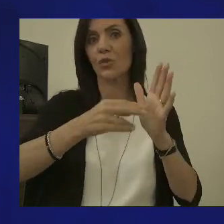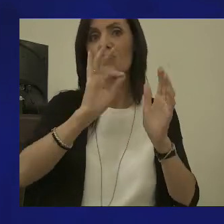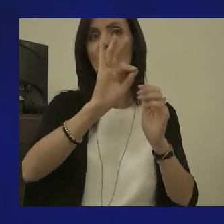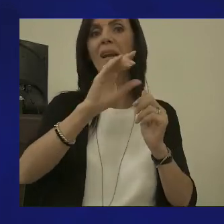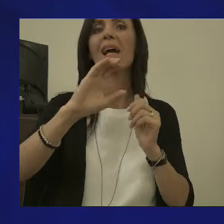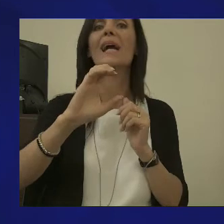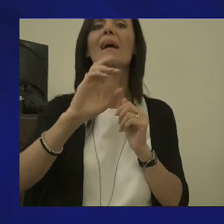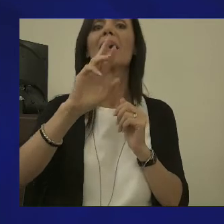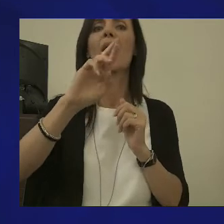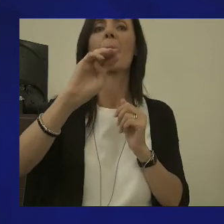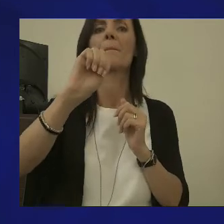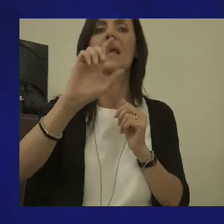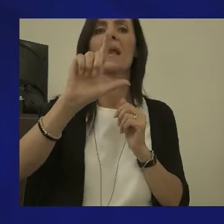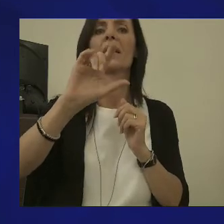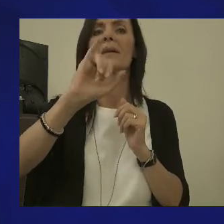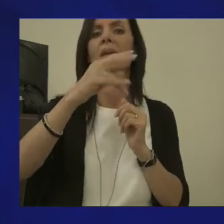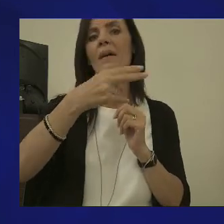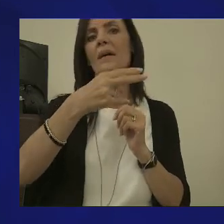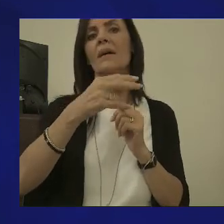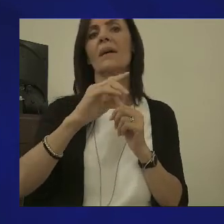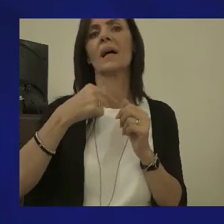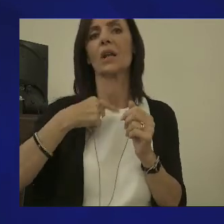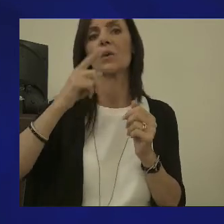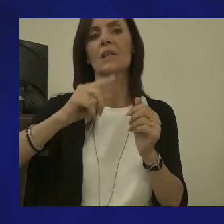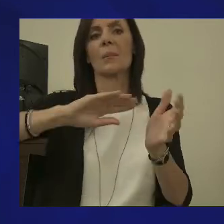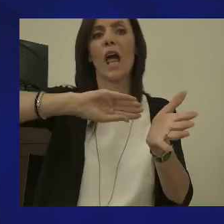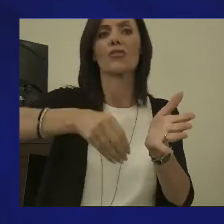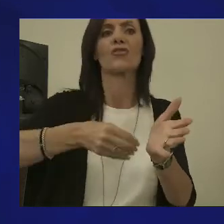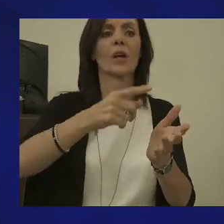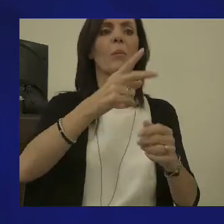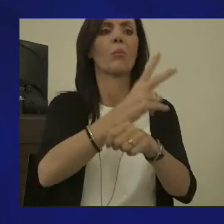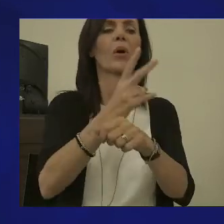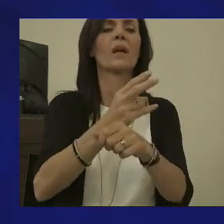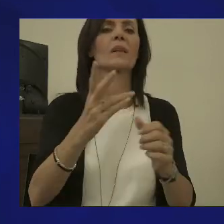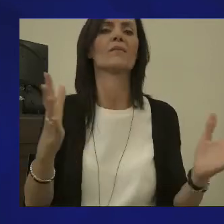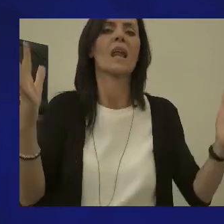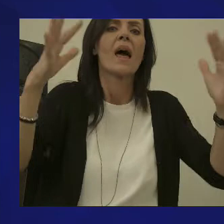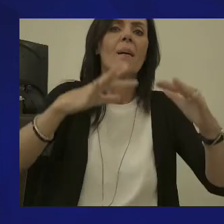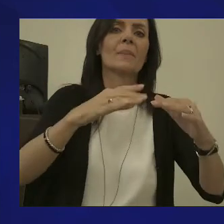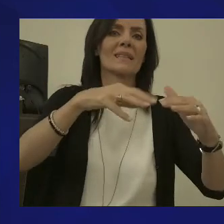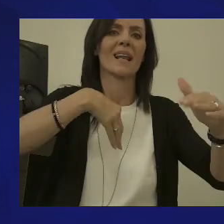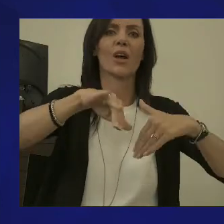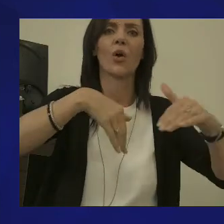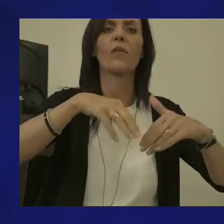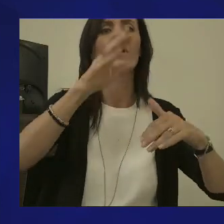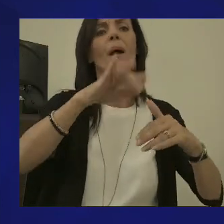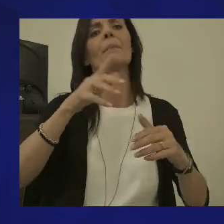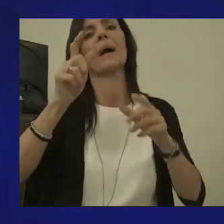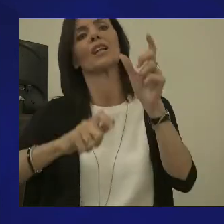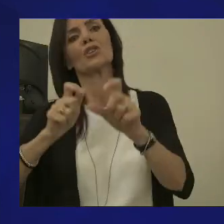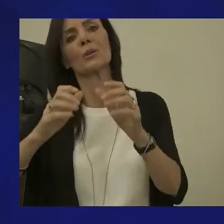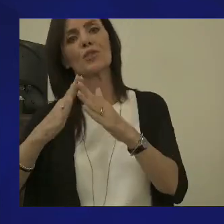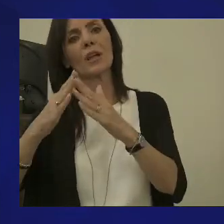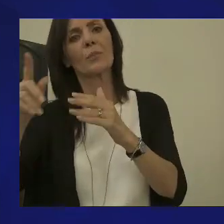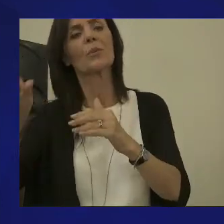קרמליה. האם אנחנו יכולים לאשר כל הזמן פרויקטים כאלה ולהמיס על הרחוב, גם מבחינת דיירים, גם מבחינת